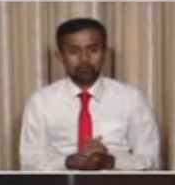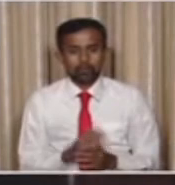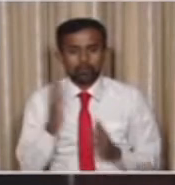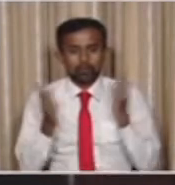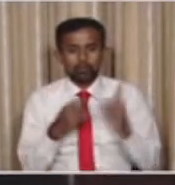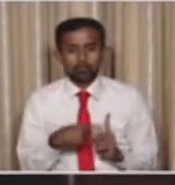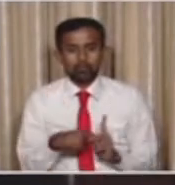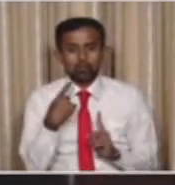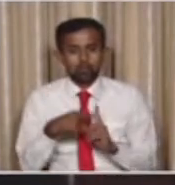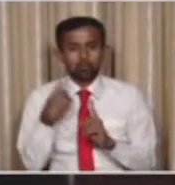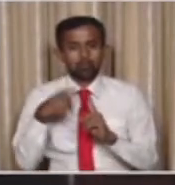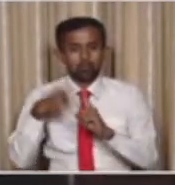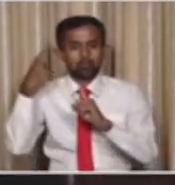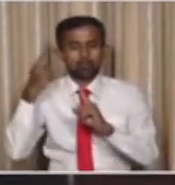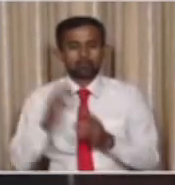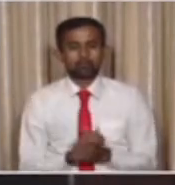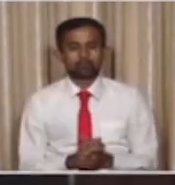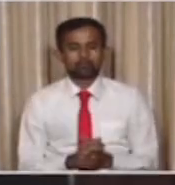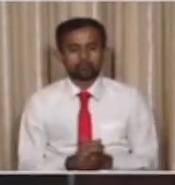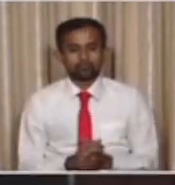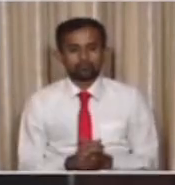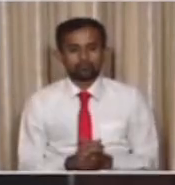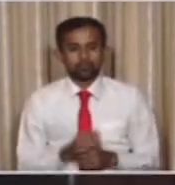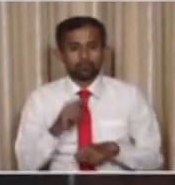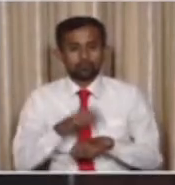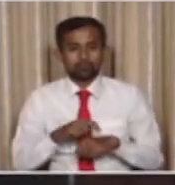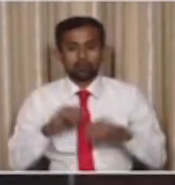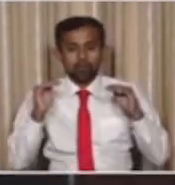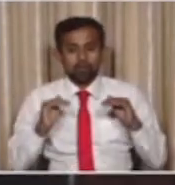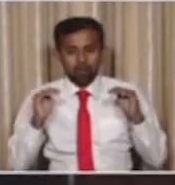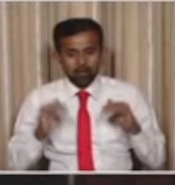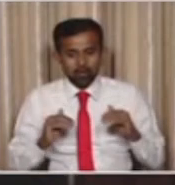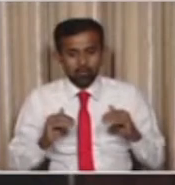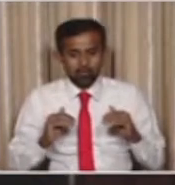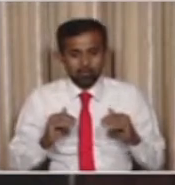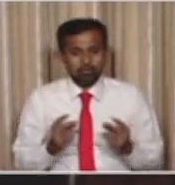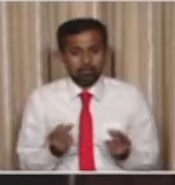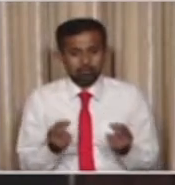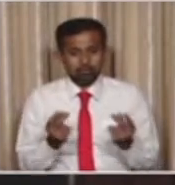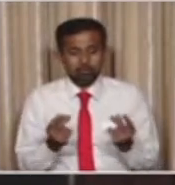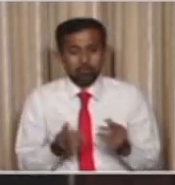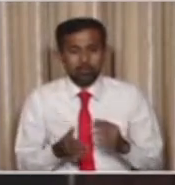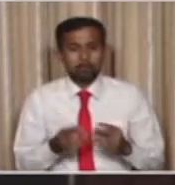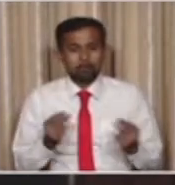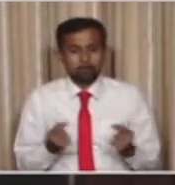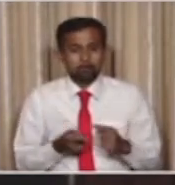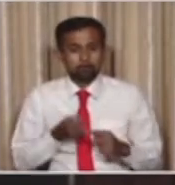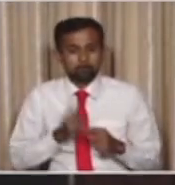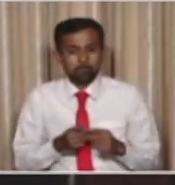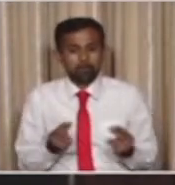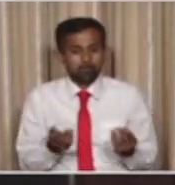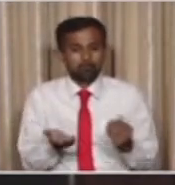ලෝකේ දියුණු වෙලා කාලනේ කාලයේ කළමනාකරණය කරගන්න වේගය පාවිච්චි කරලා සමහර